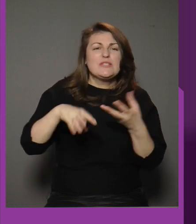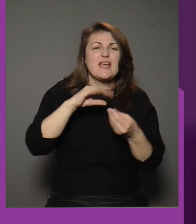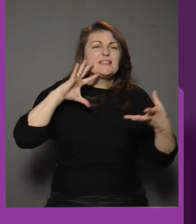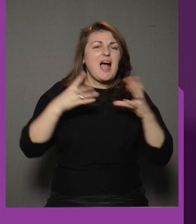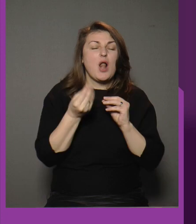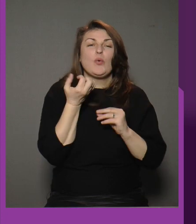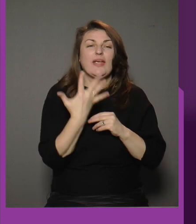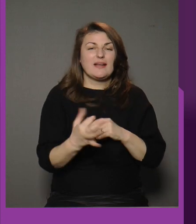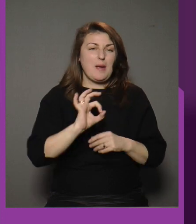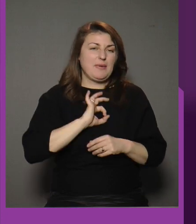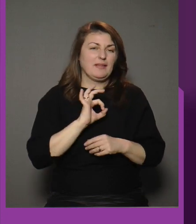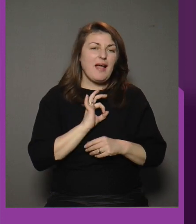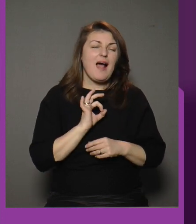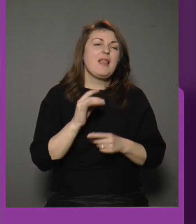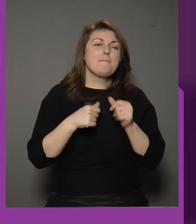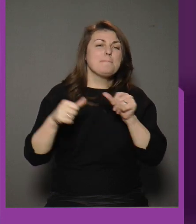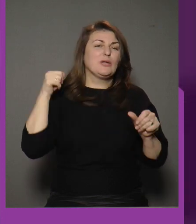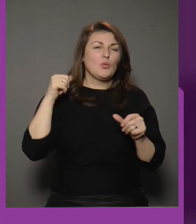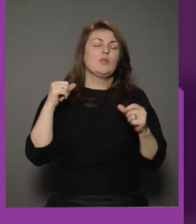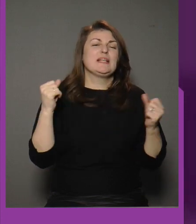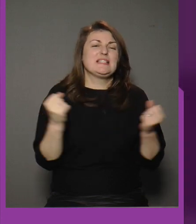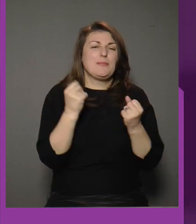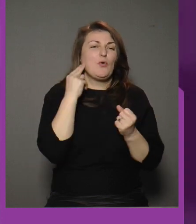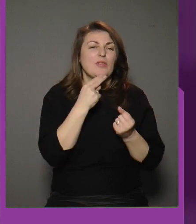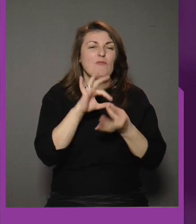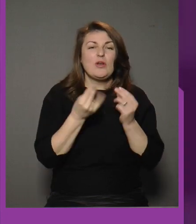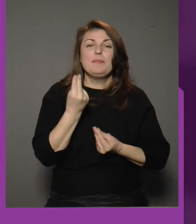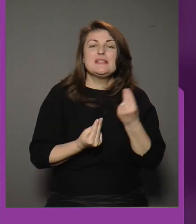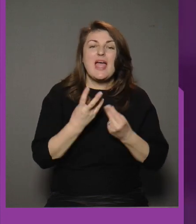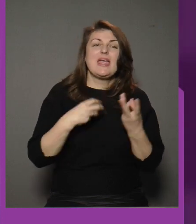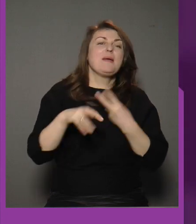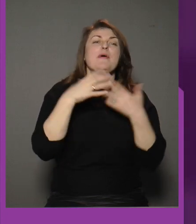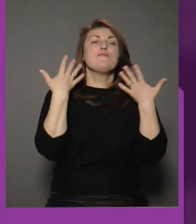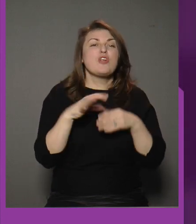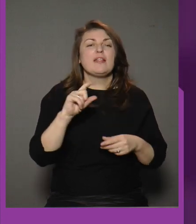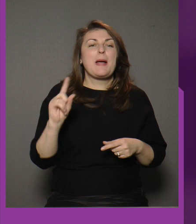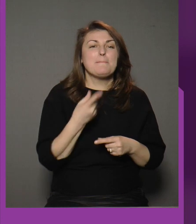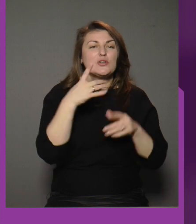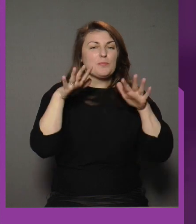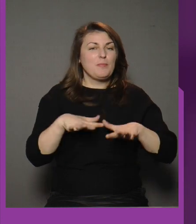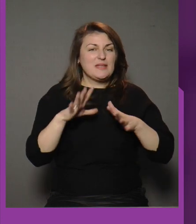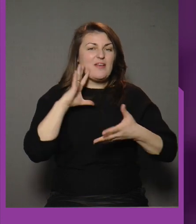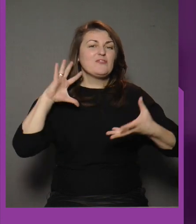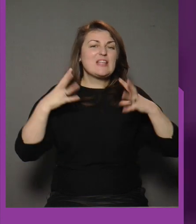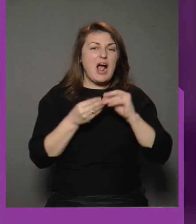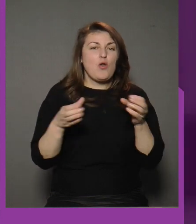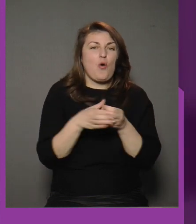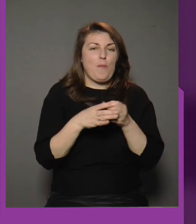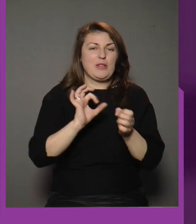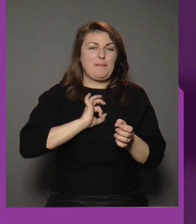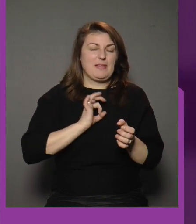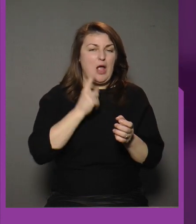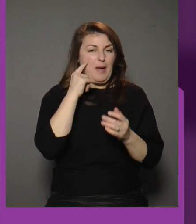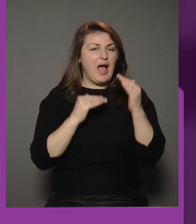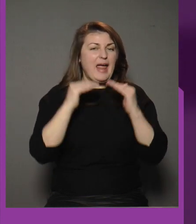кількості медалей минулих зимових дефлімпійських ігор, і ми вже на першому місці в загальному командному медальному